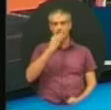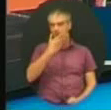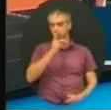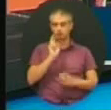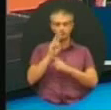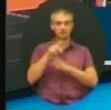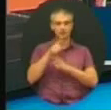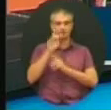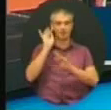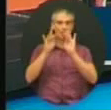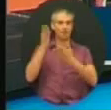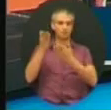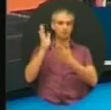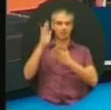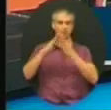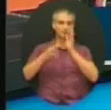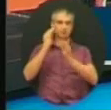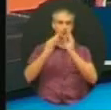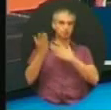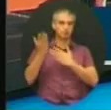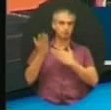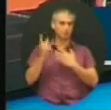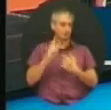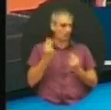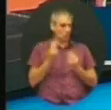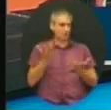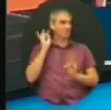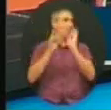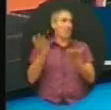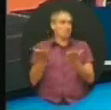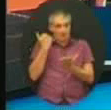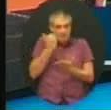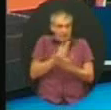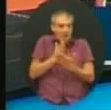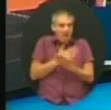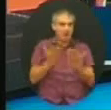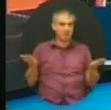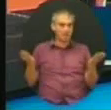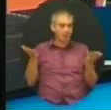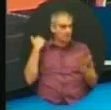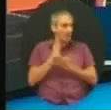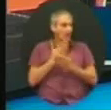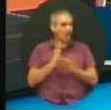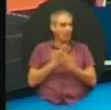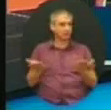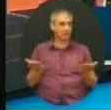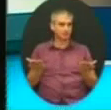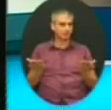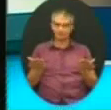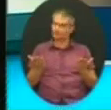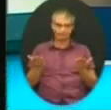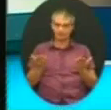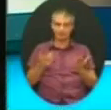שיצטרף לעליהום הזה על בית המשפט. אבל עוד פעם, כל דבר עליהום, הייתה פה החלטה. אפשר, אבל אתה לא צריך, אפשר. הם